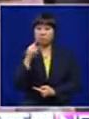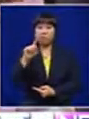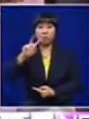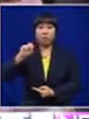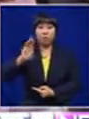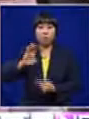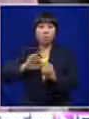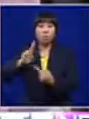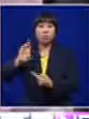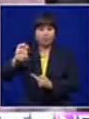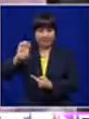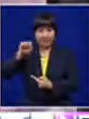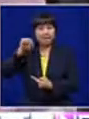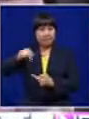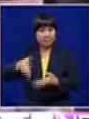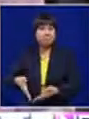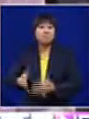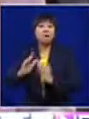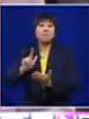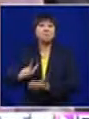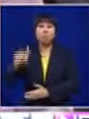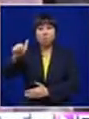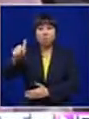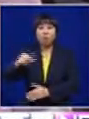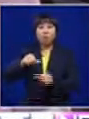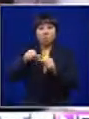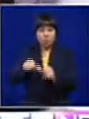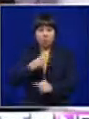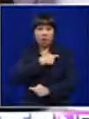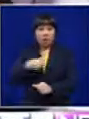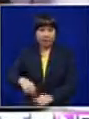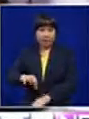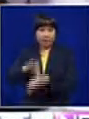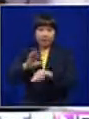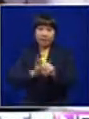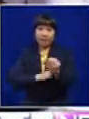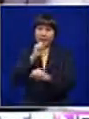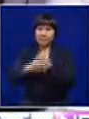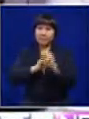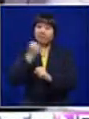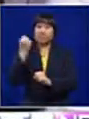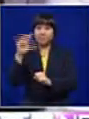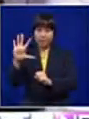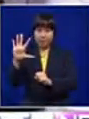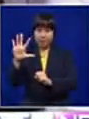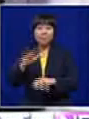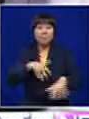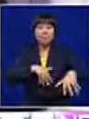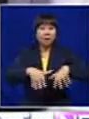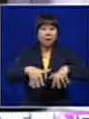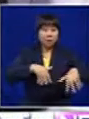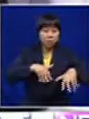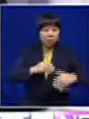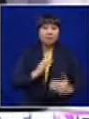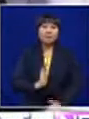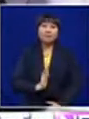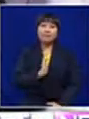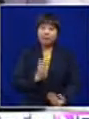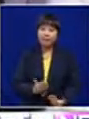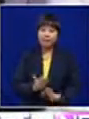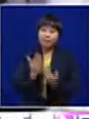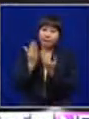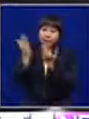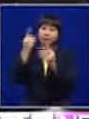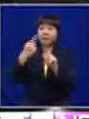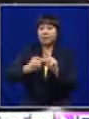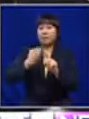ราชธานีรวมระยะเวลาครองราช15ปีด้วยพระมหากรุณาธิคุณประชาชนจึงถวายพระเกียรติประกาศให้วันที่